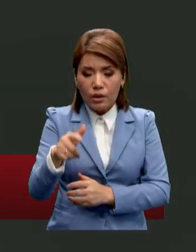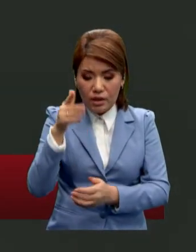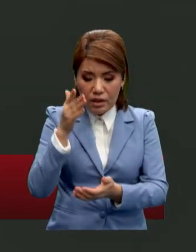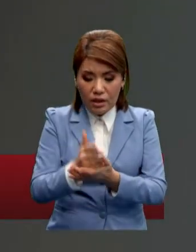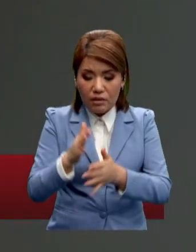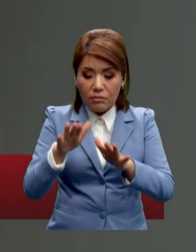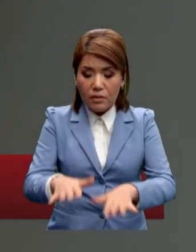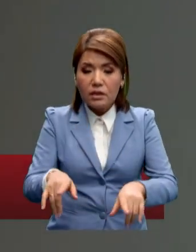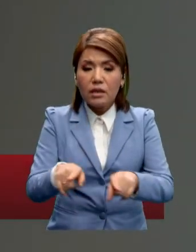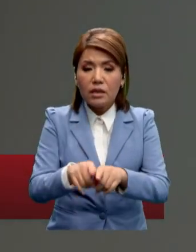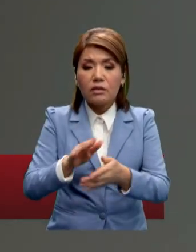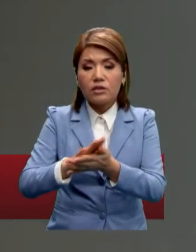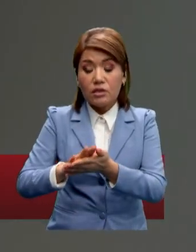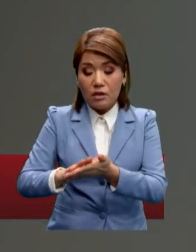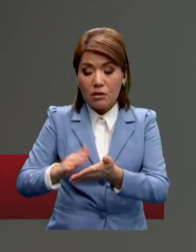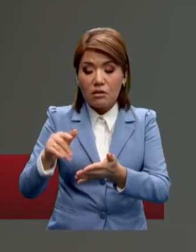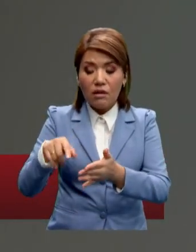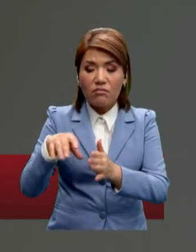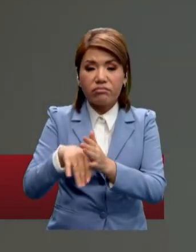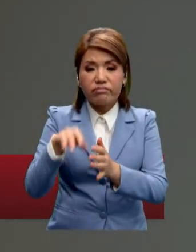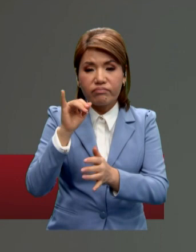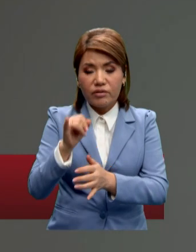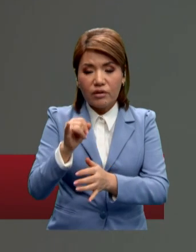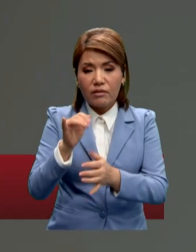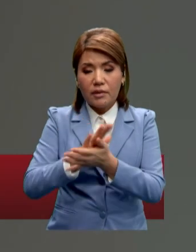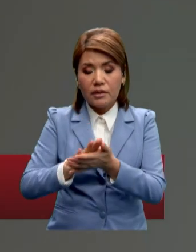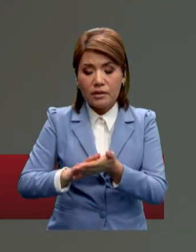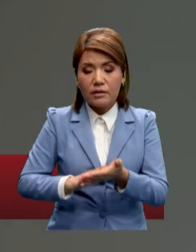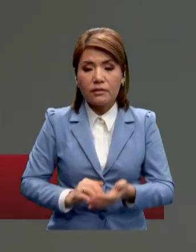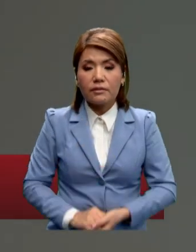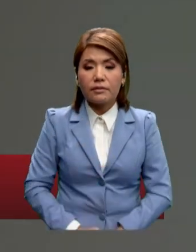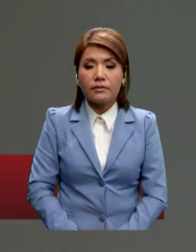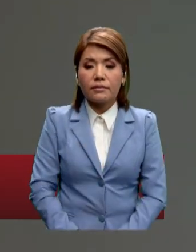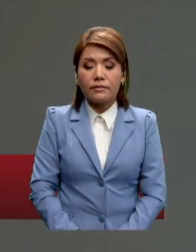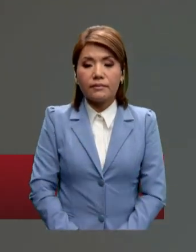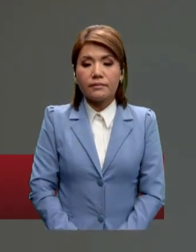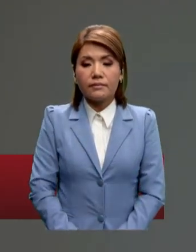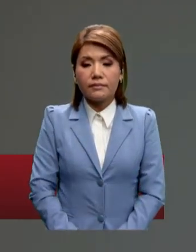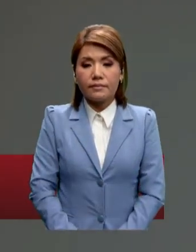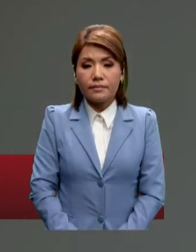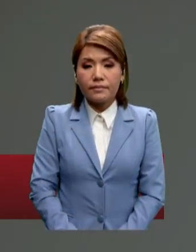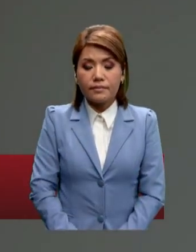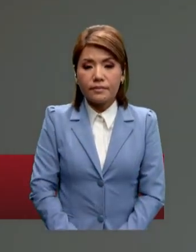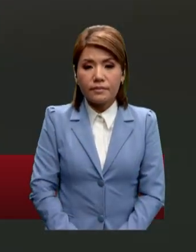где уже проходила очистка. Наши корреспонденты из региона следят за ситуацией.